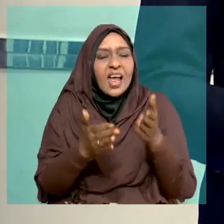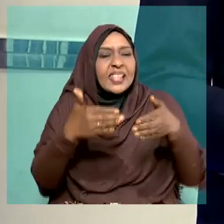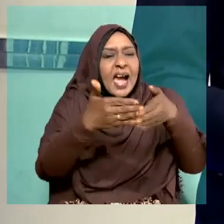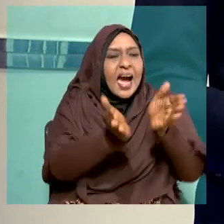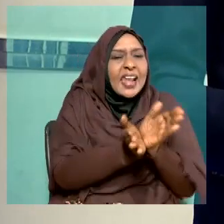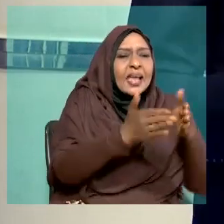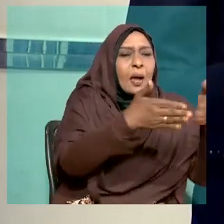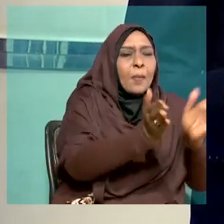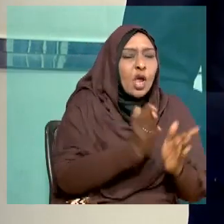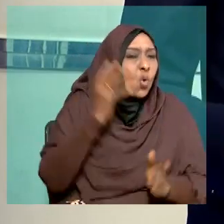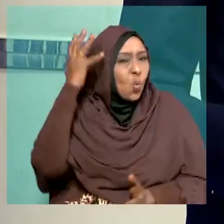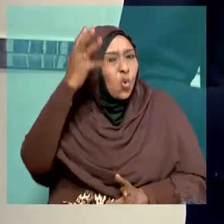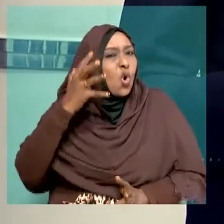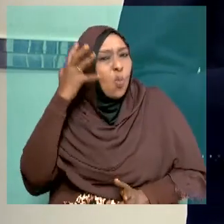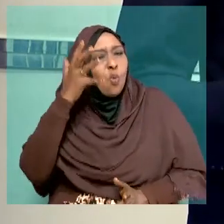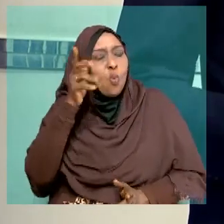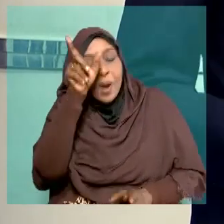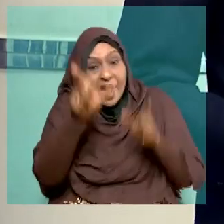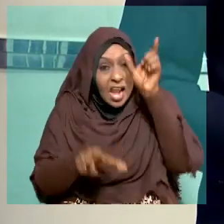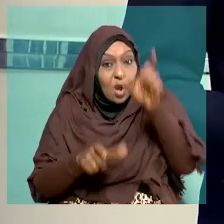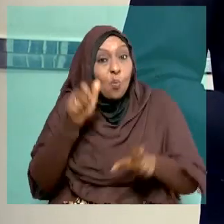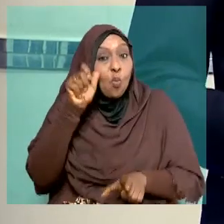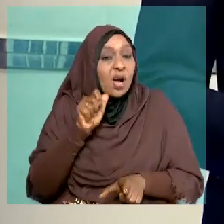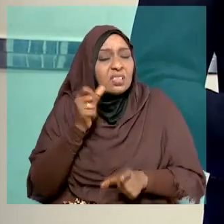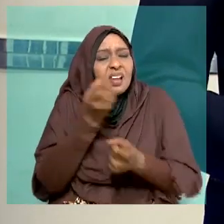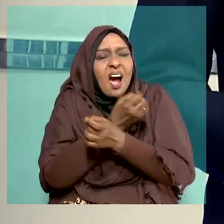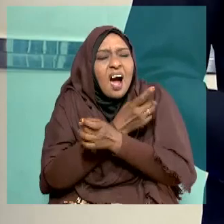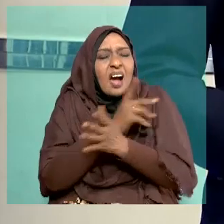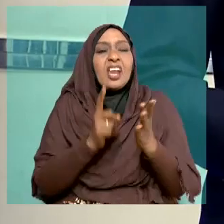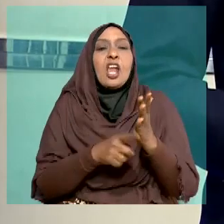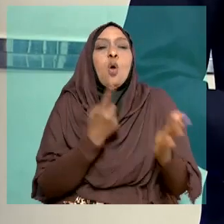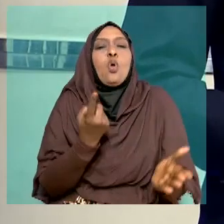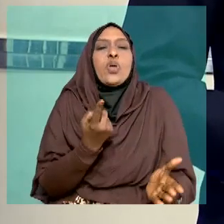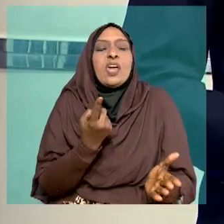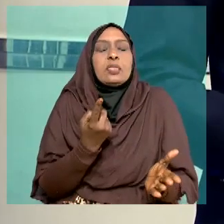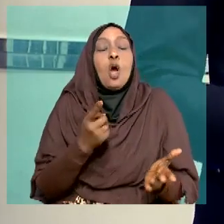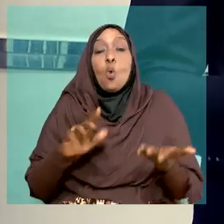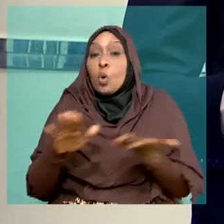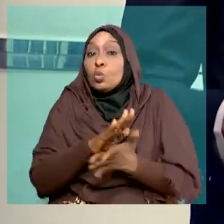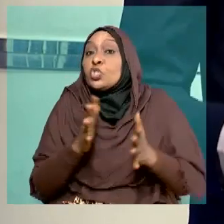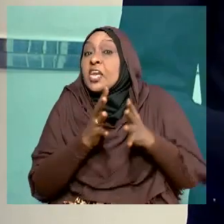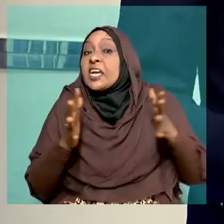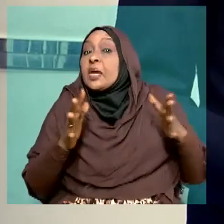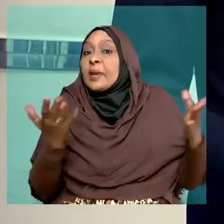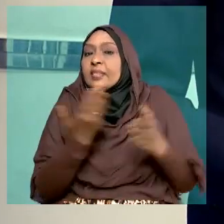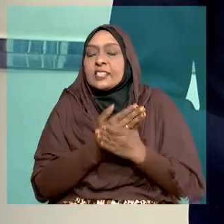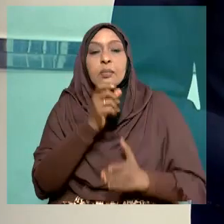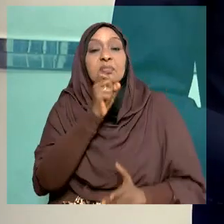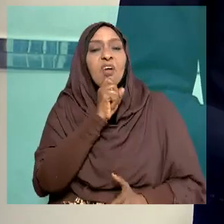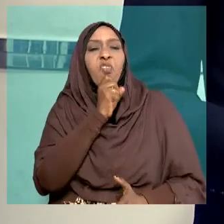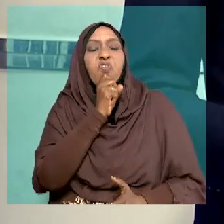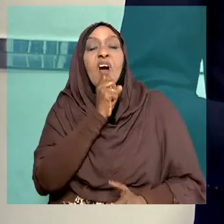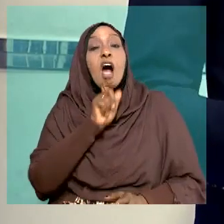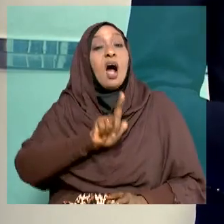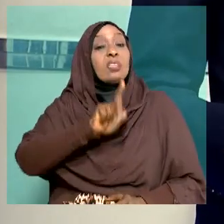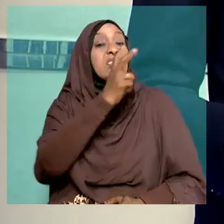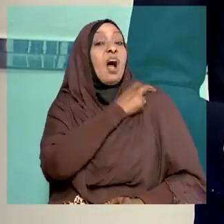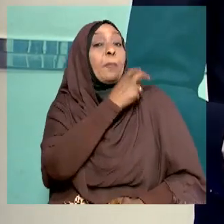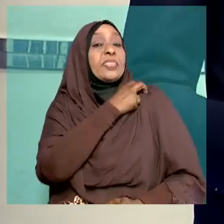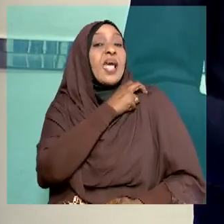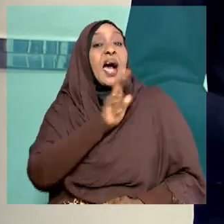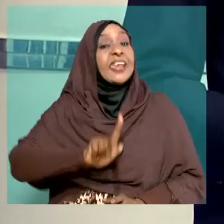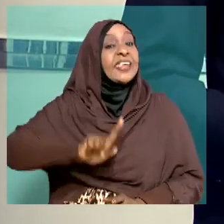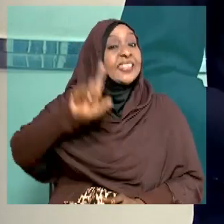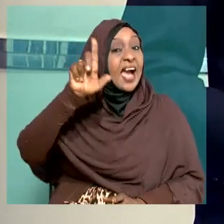وهموم المواطن في آخر الأولويات. وزاد الأمر تعقيدا: إضعاف الضباط الإداريين وتغيب دورهم